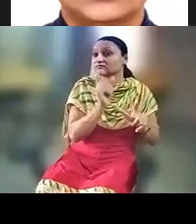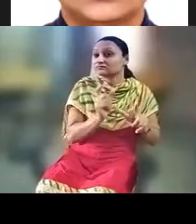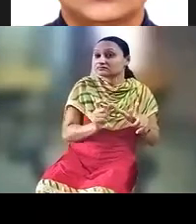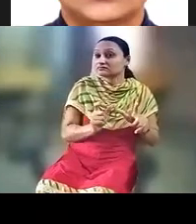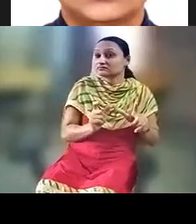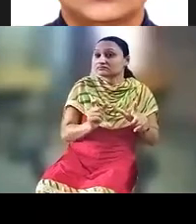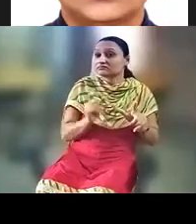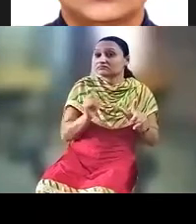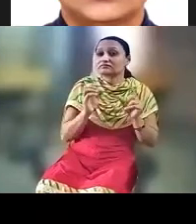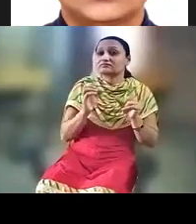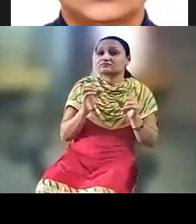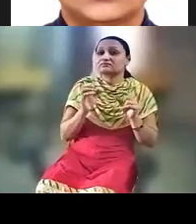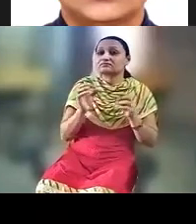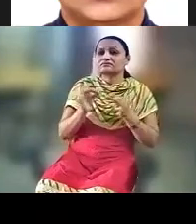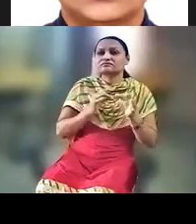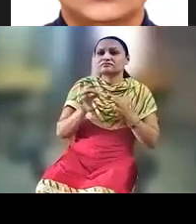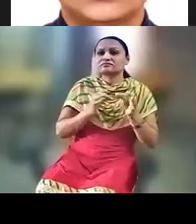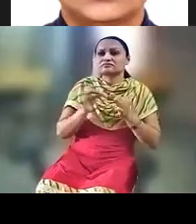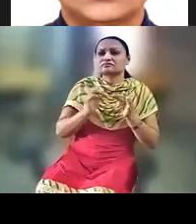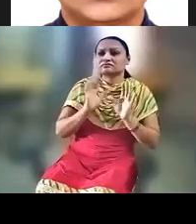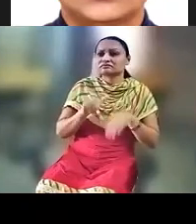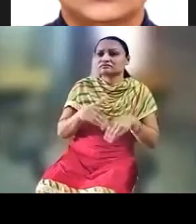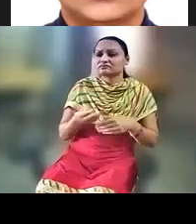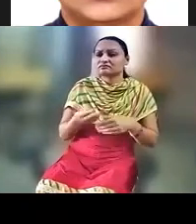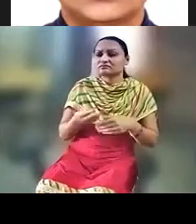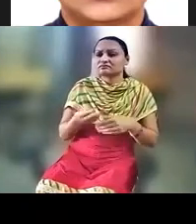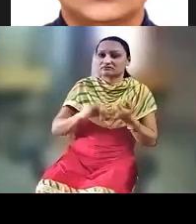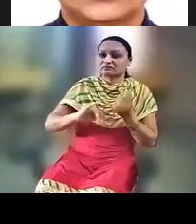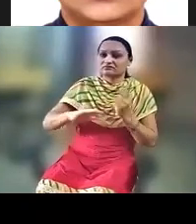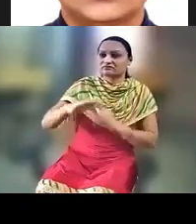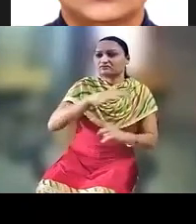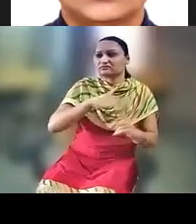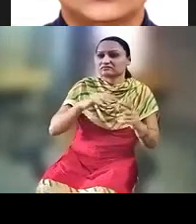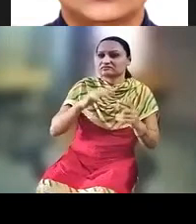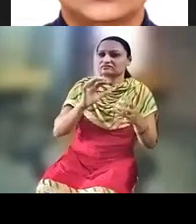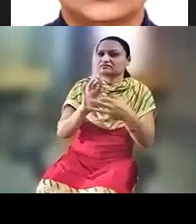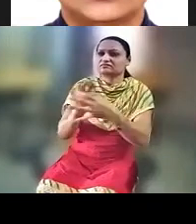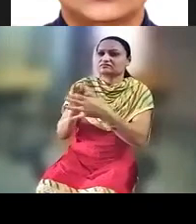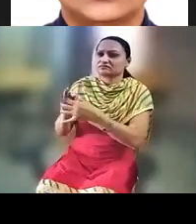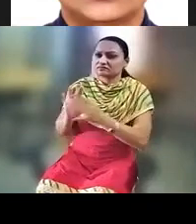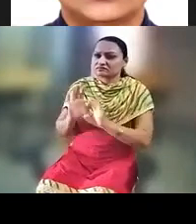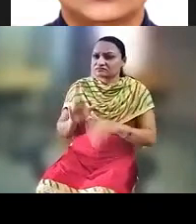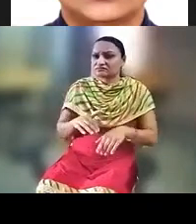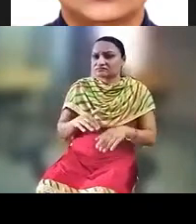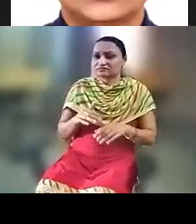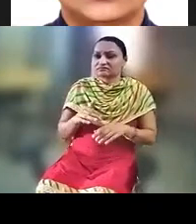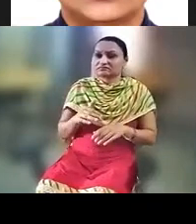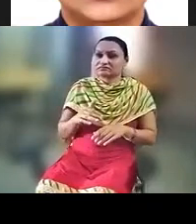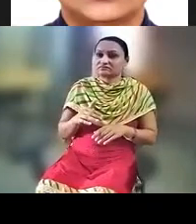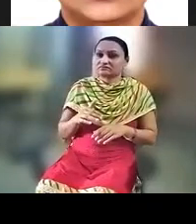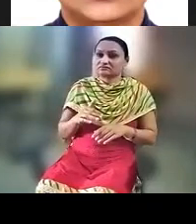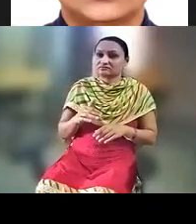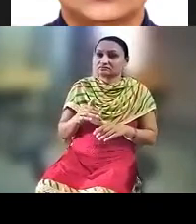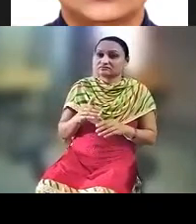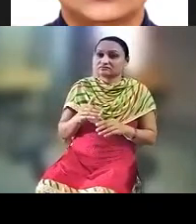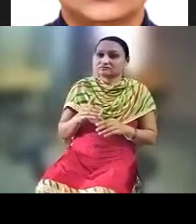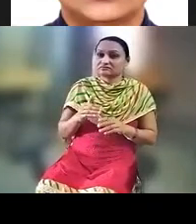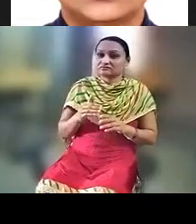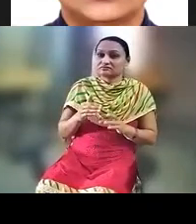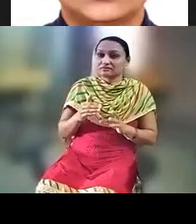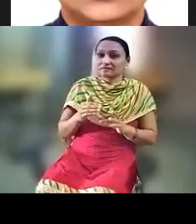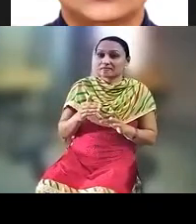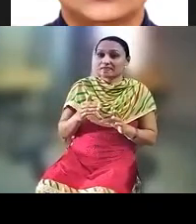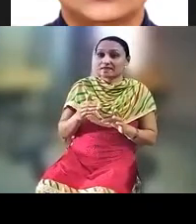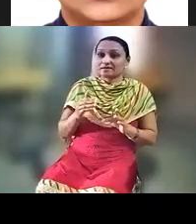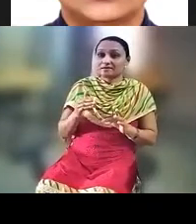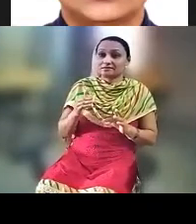डिस्क्रिमिनेटरी हैं, और उन सबको सोशल सैंक्शन है। और ऐसा नहीं है कि वो शुरू किए थे डिस्क्रिमिनेशन के